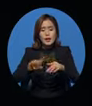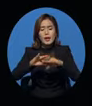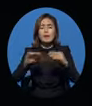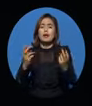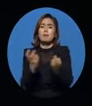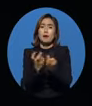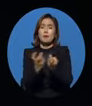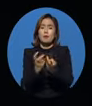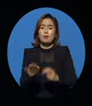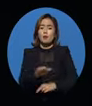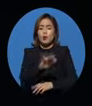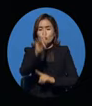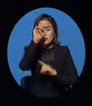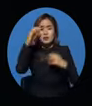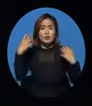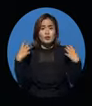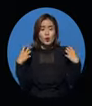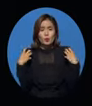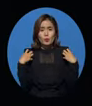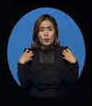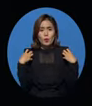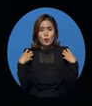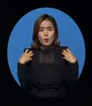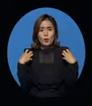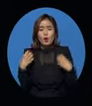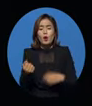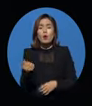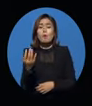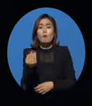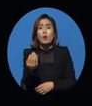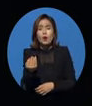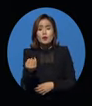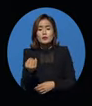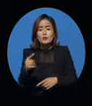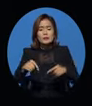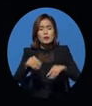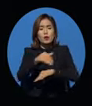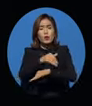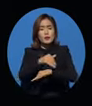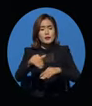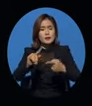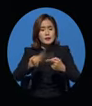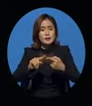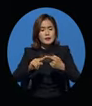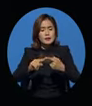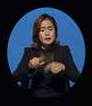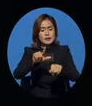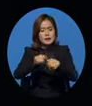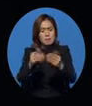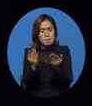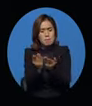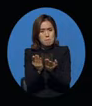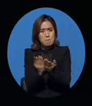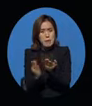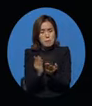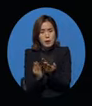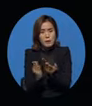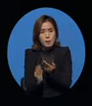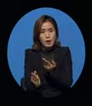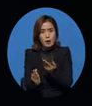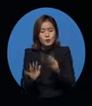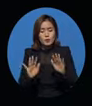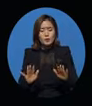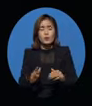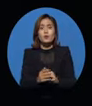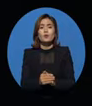우리 정부가 아 몇 가지 정책들을 시간을 제대로 맞추지 못하고 또 현실과